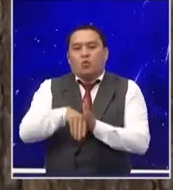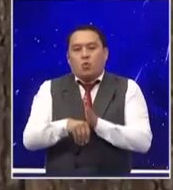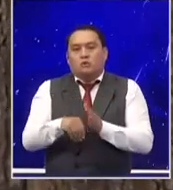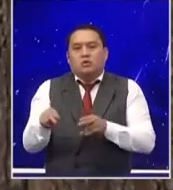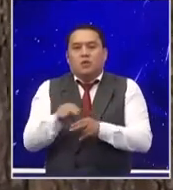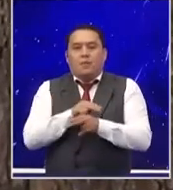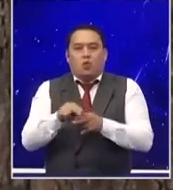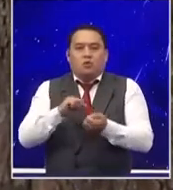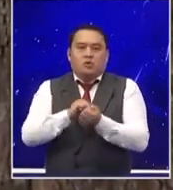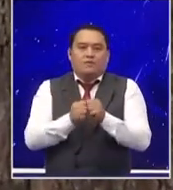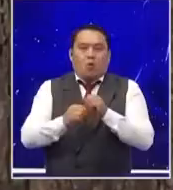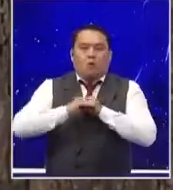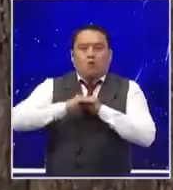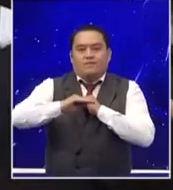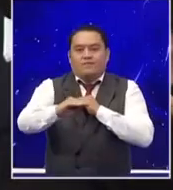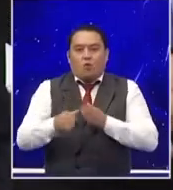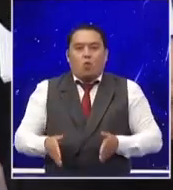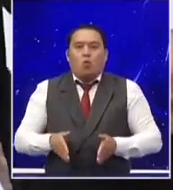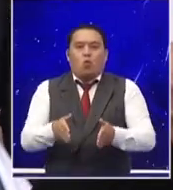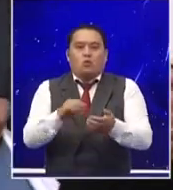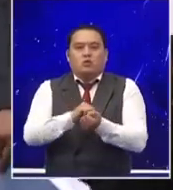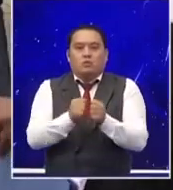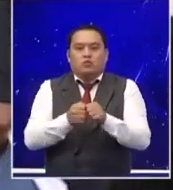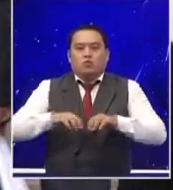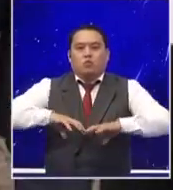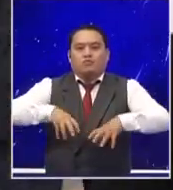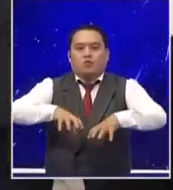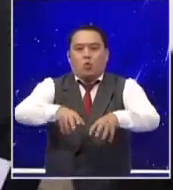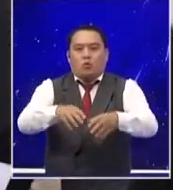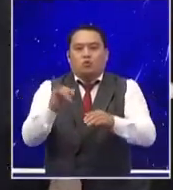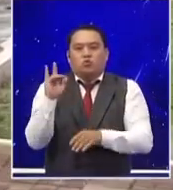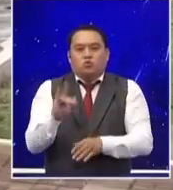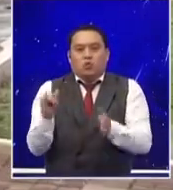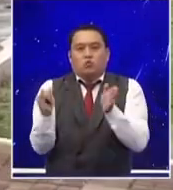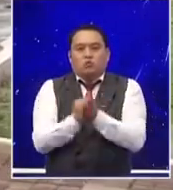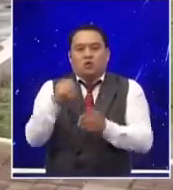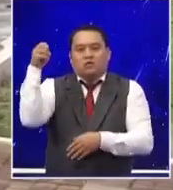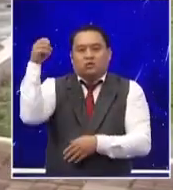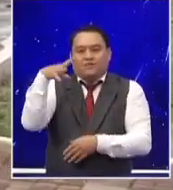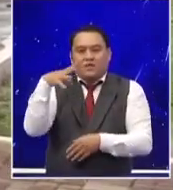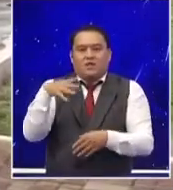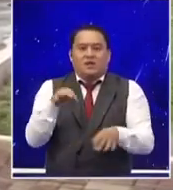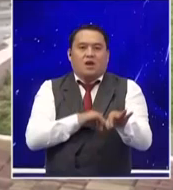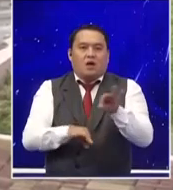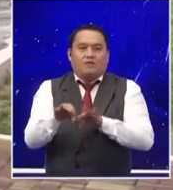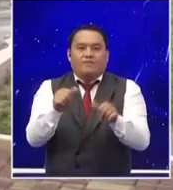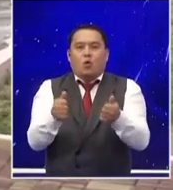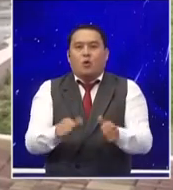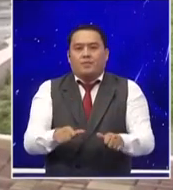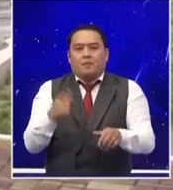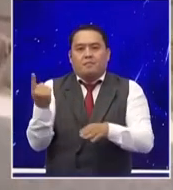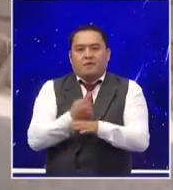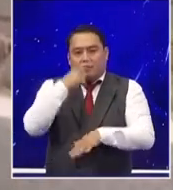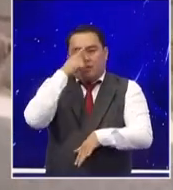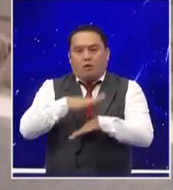демонтаж асфальтового покрытия пешеходных зон укладку брусчатки установку скамейка освещения и малых архитектурных форм первый